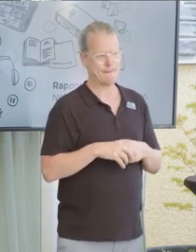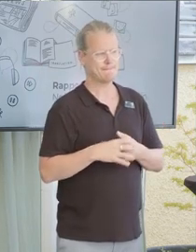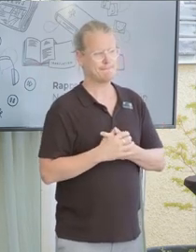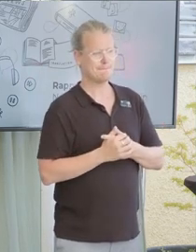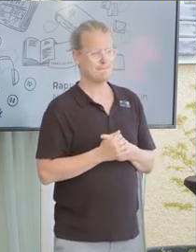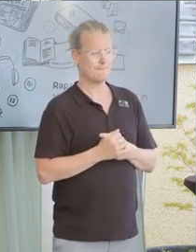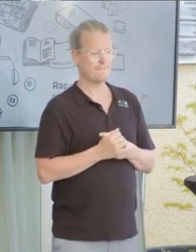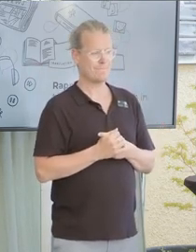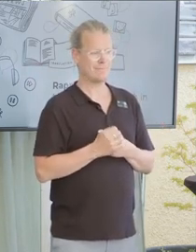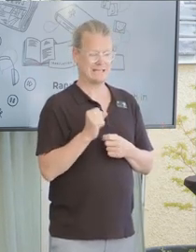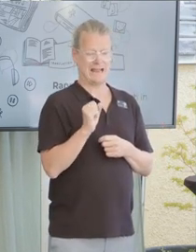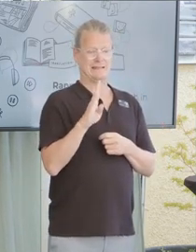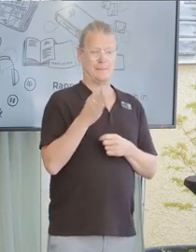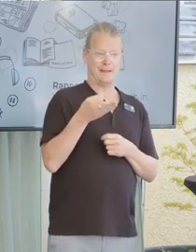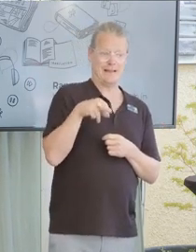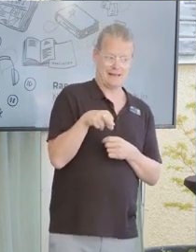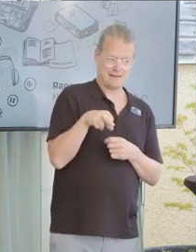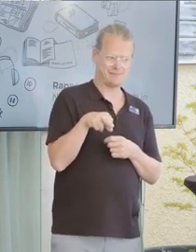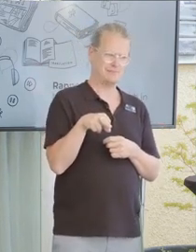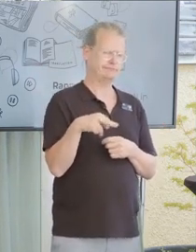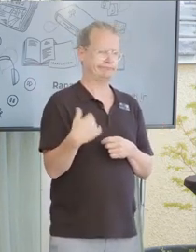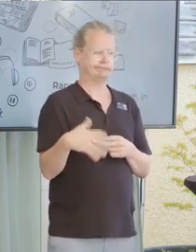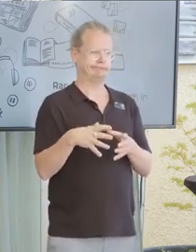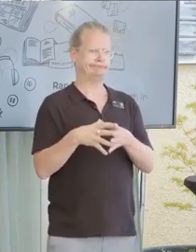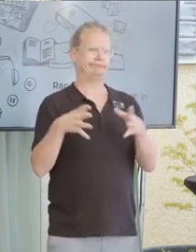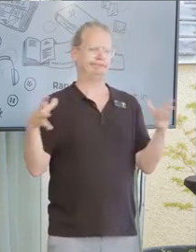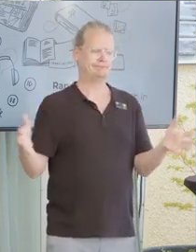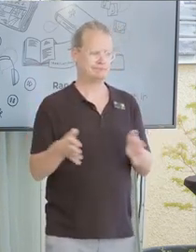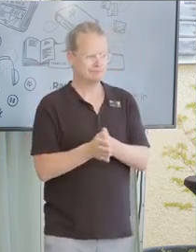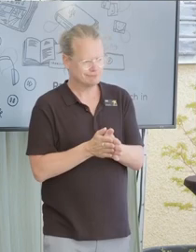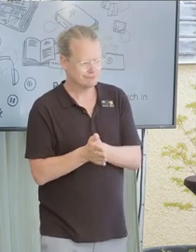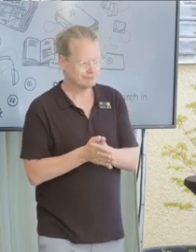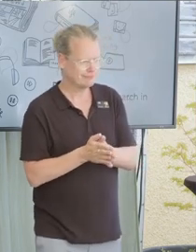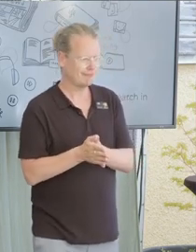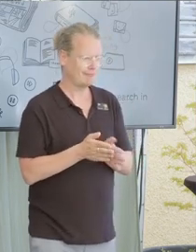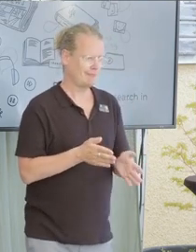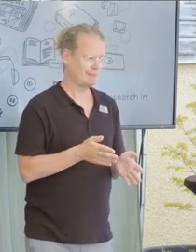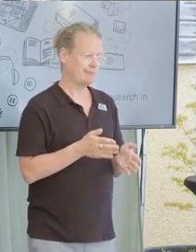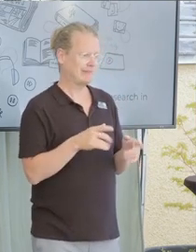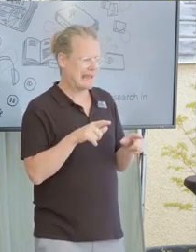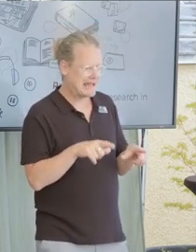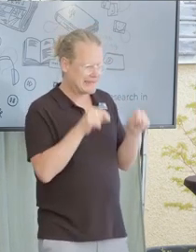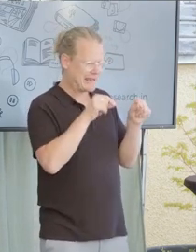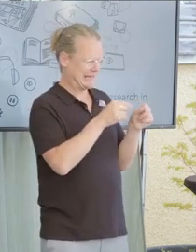GDPR nämnde jag innan, det är en jätteutmaning. Alltså i vilken mån kan man identifiera individer när man gör den här typen av